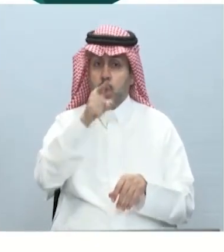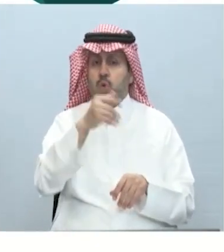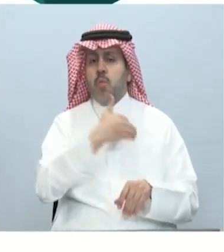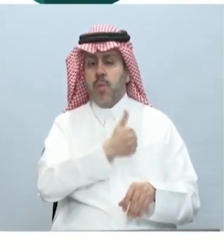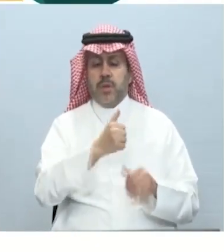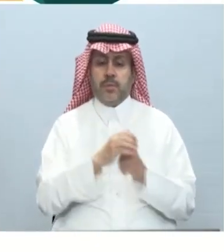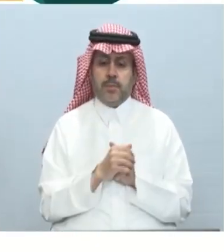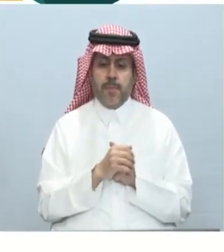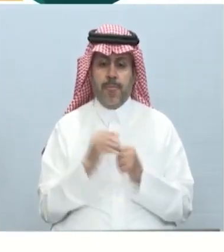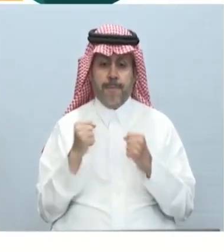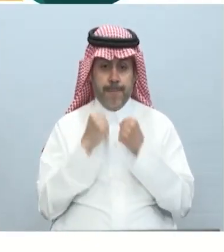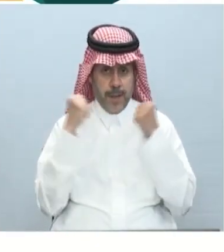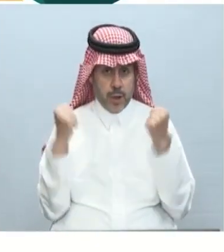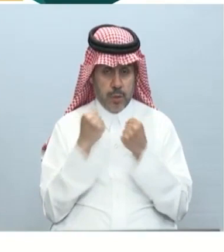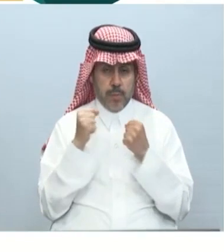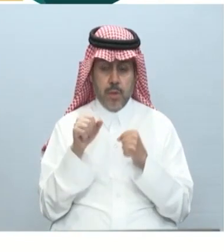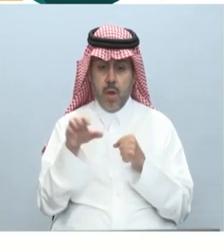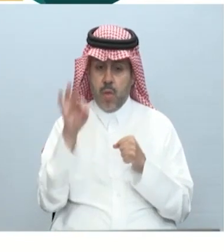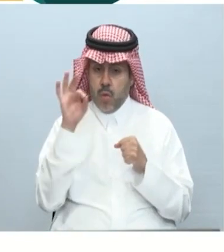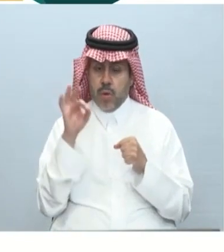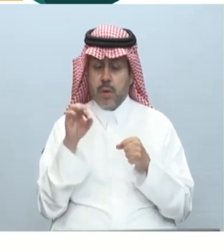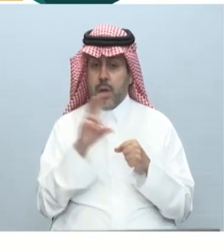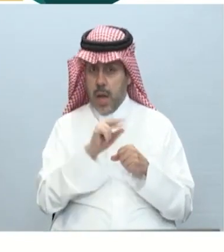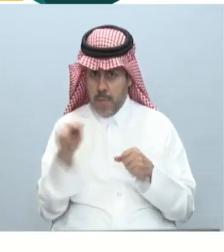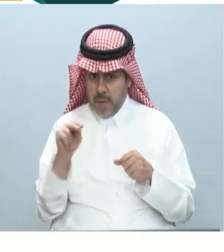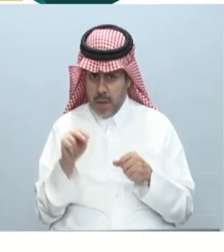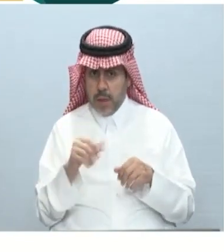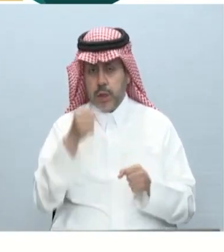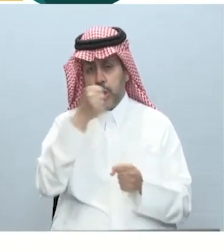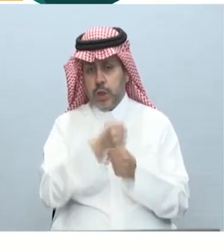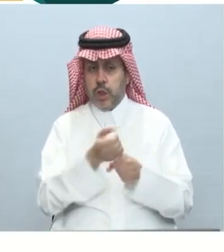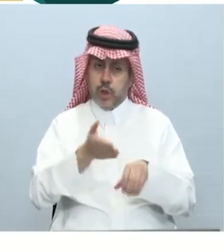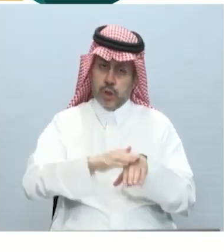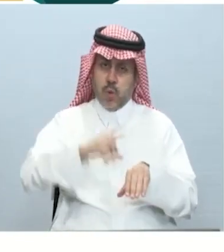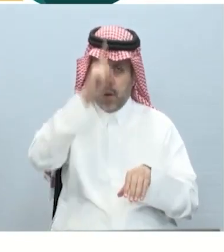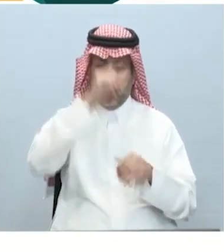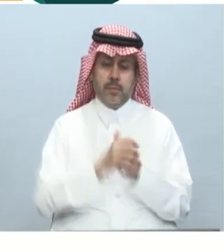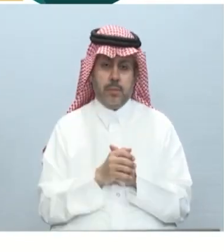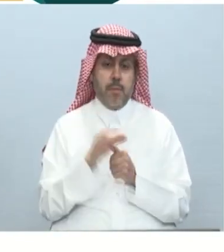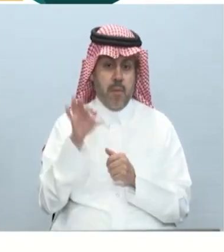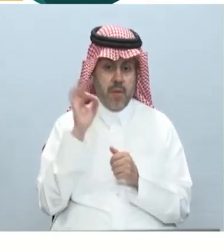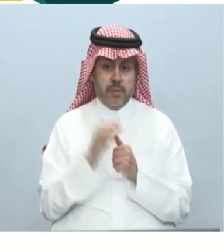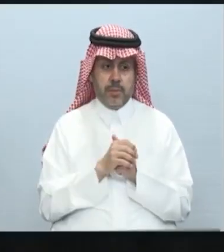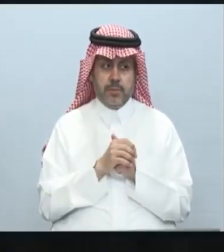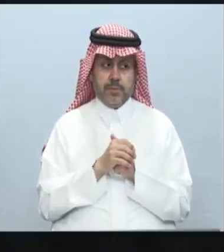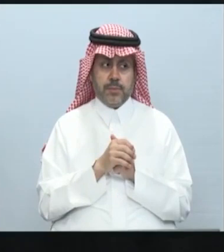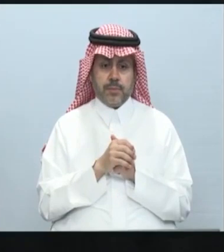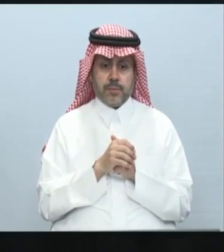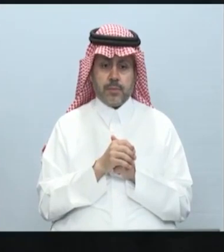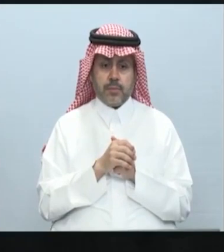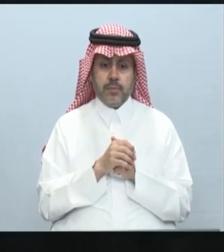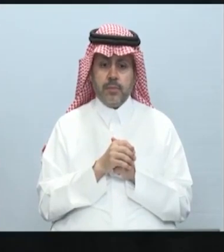هذا نشاط اذكر امثله للتوكل اذكر لكم مثال مهم جدا في هذا الامر